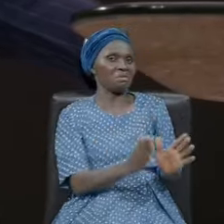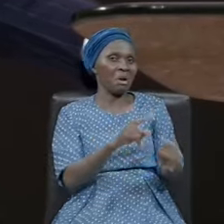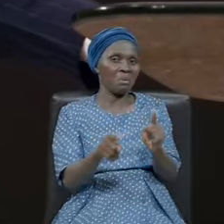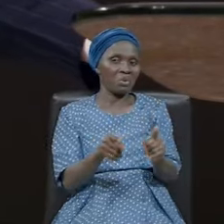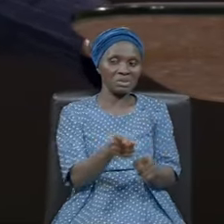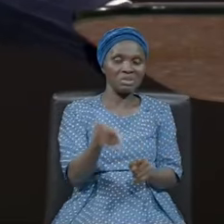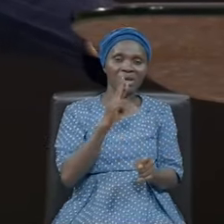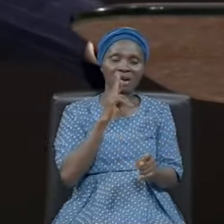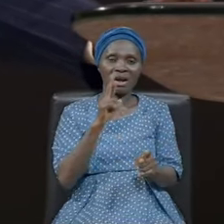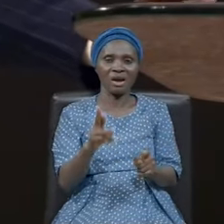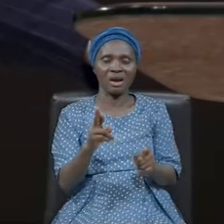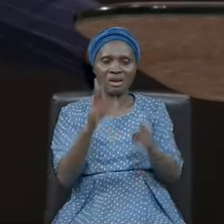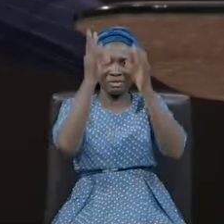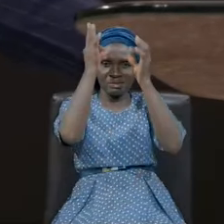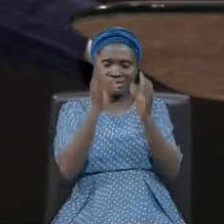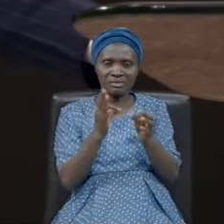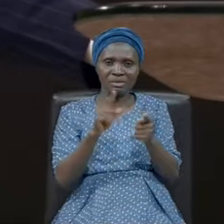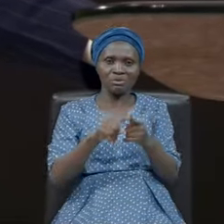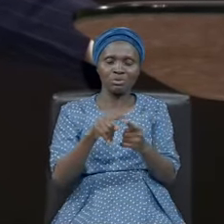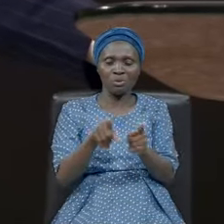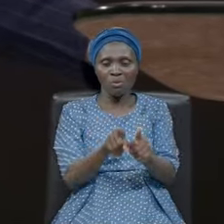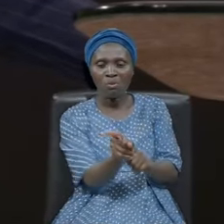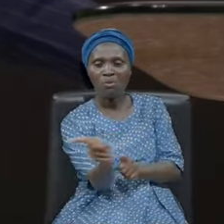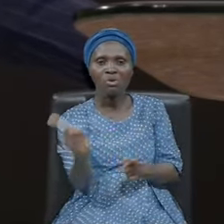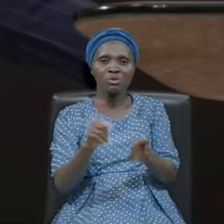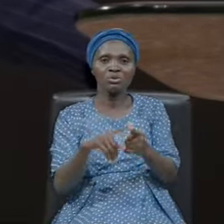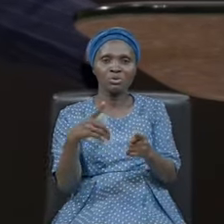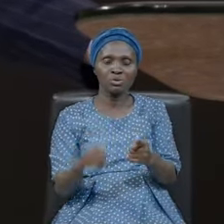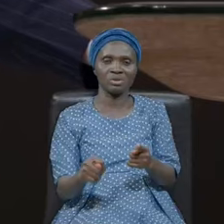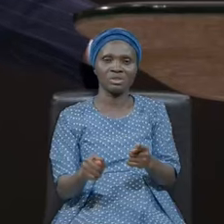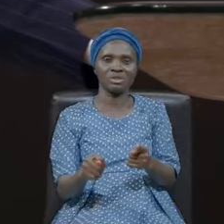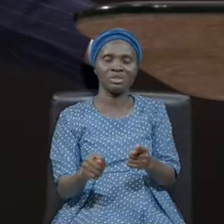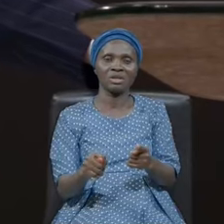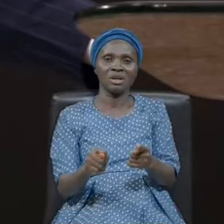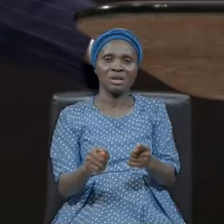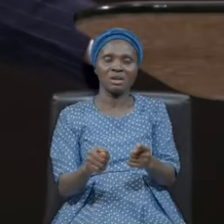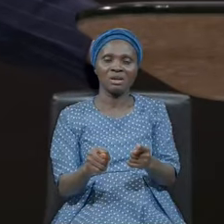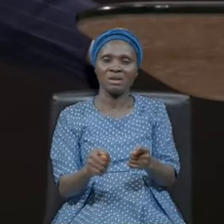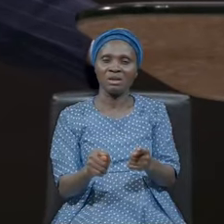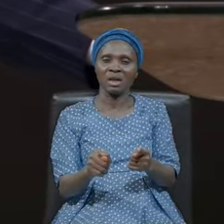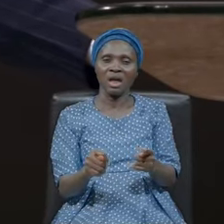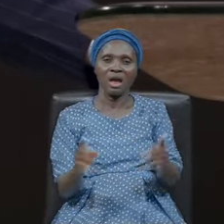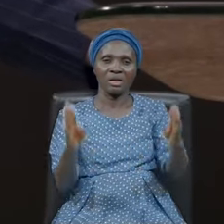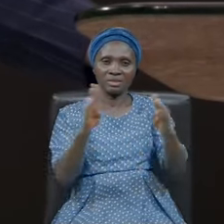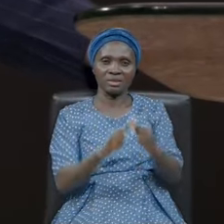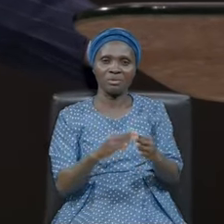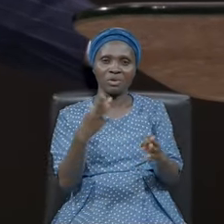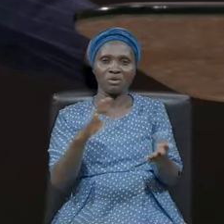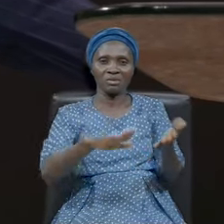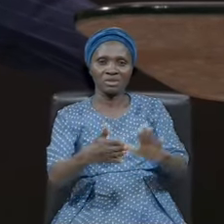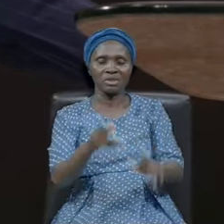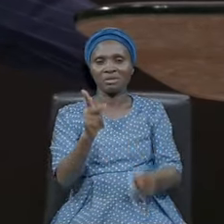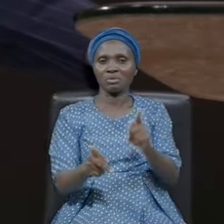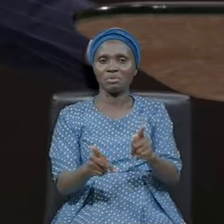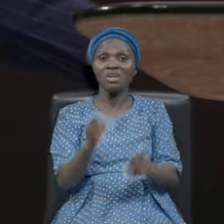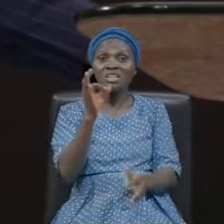l'errance, à l'égarement, s'il meurt dans cet état, nous avons